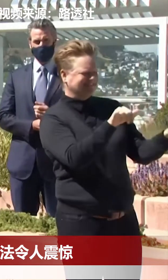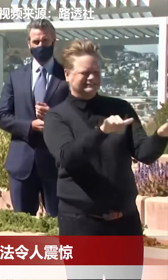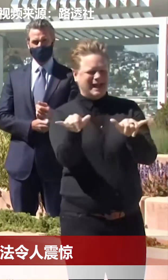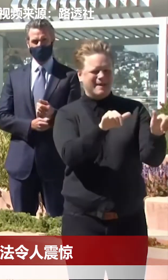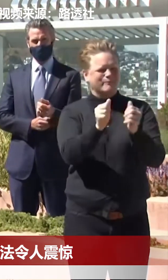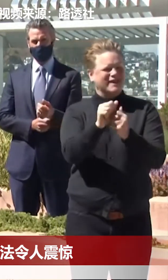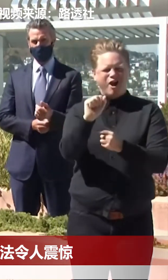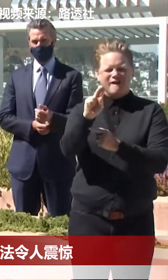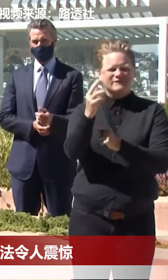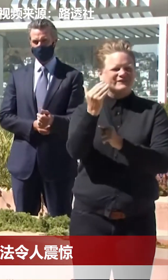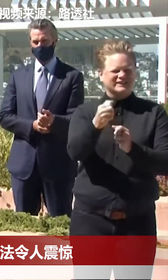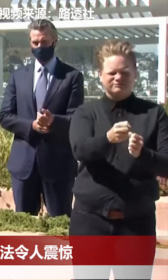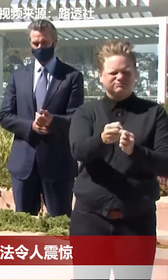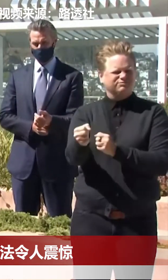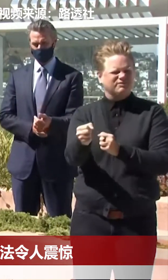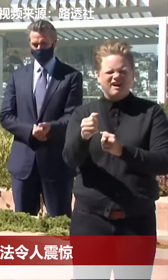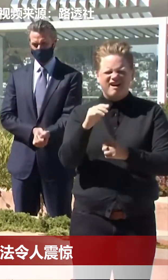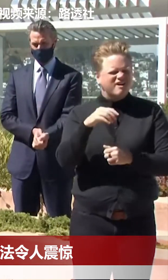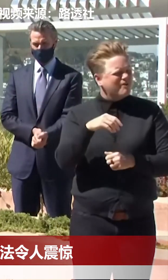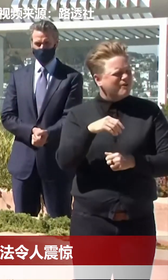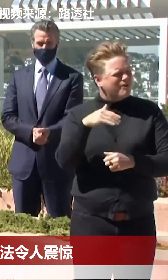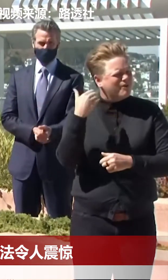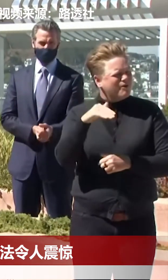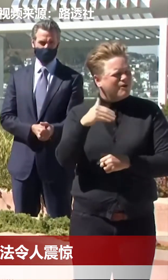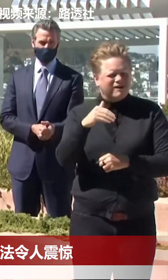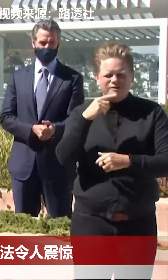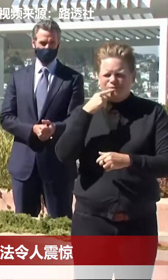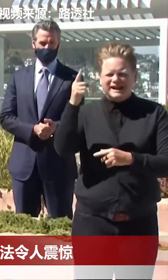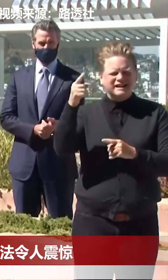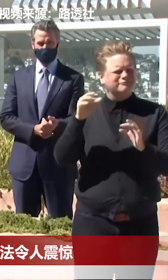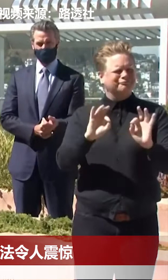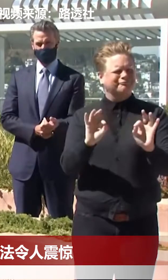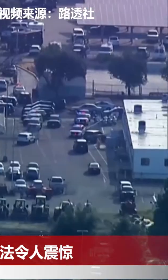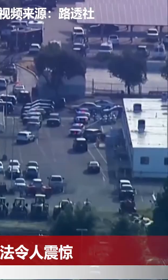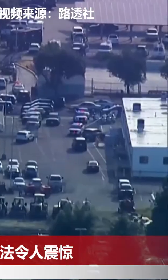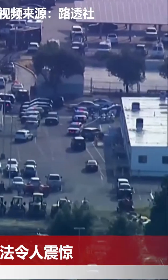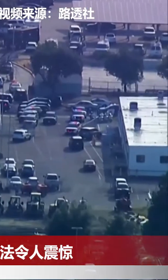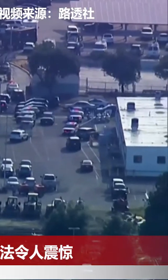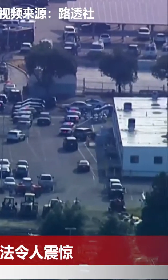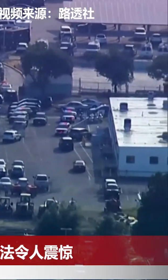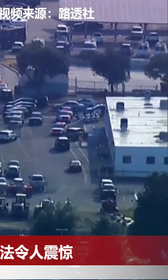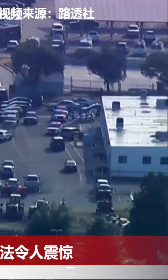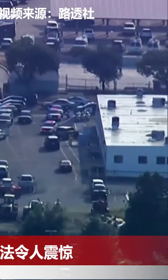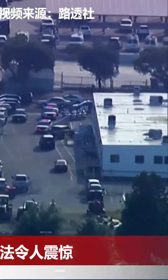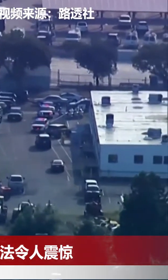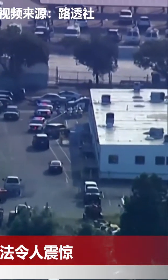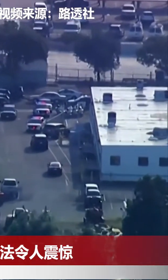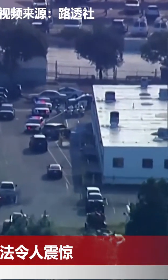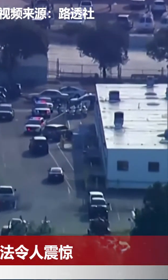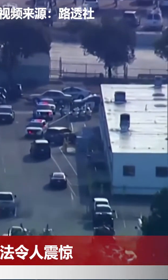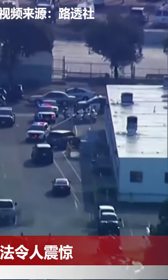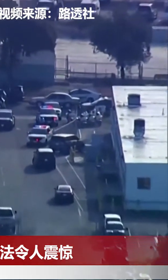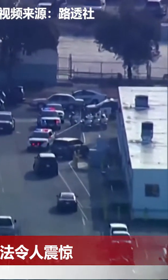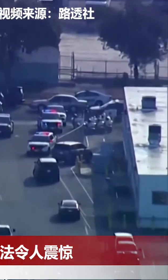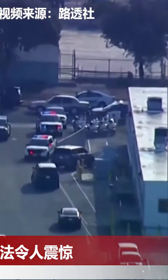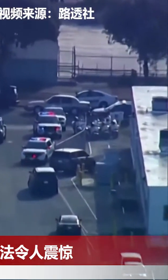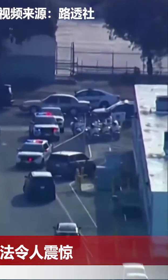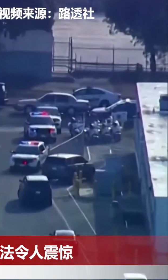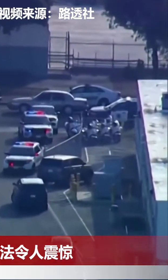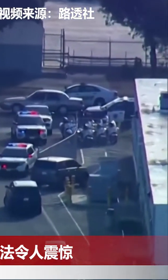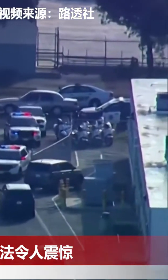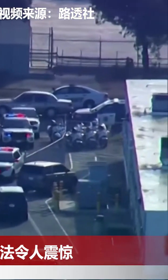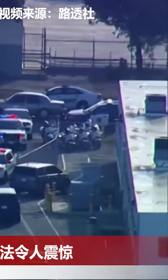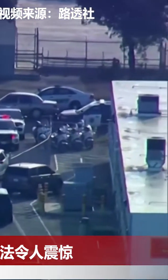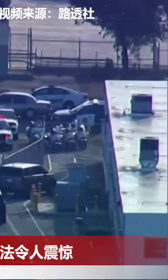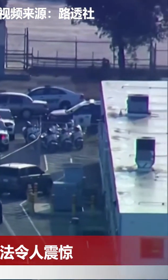的枪支拥有率是所有国家中最高的，而且枪支暴力的发生率也高于其他富裕国家。加